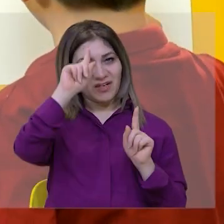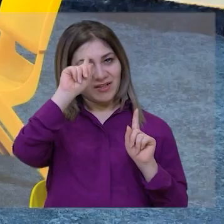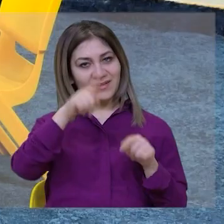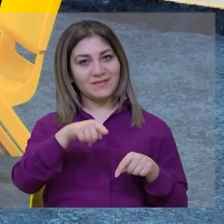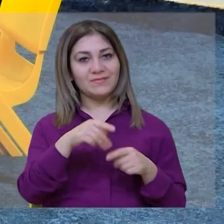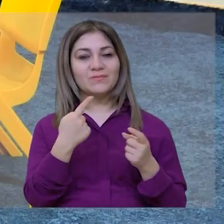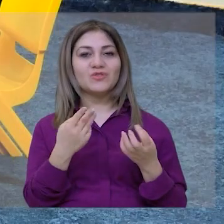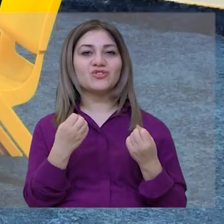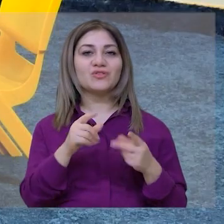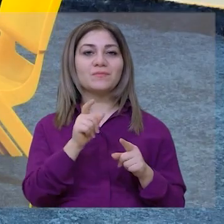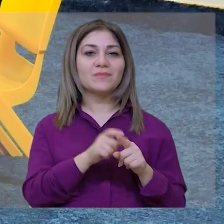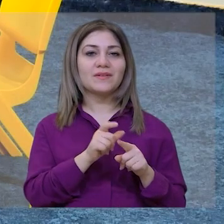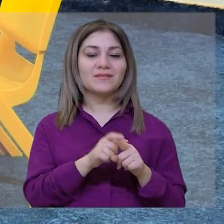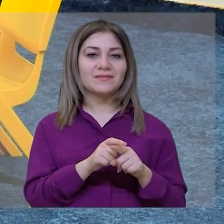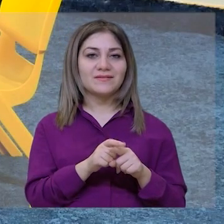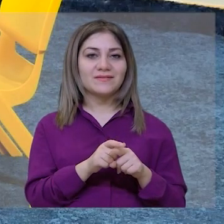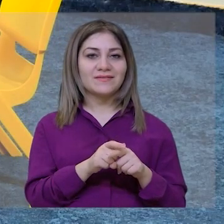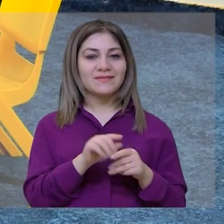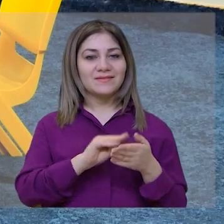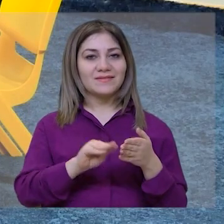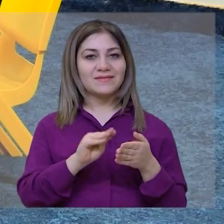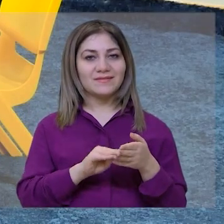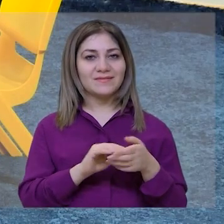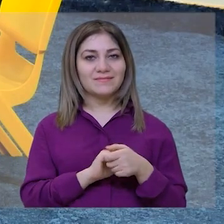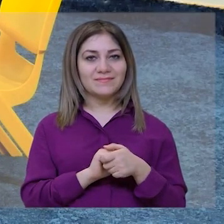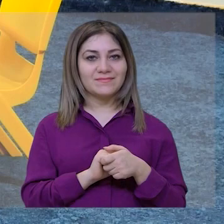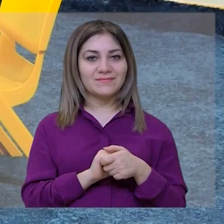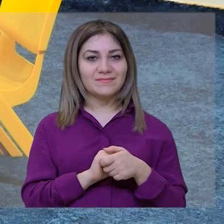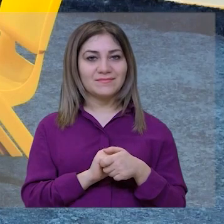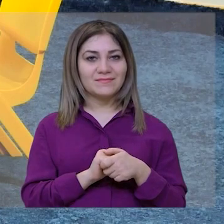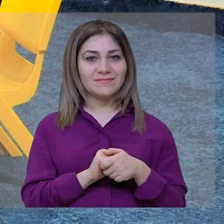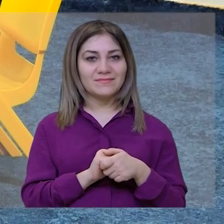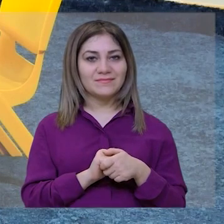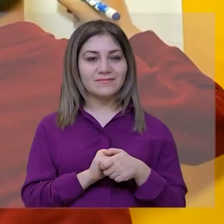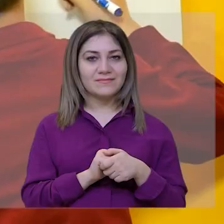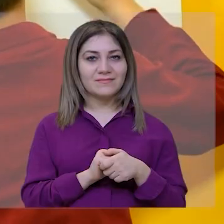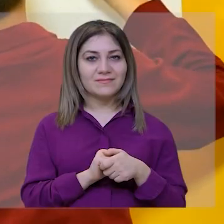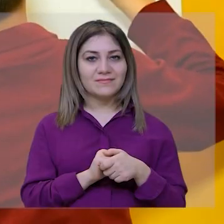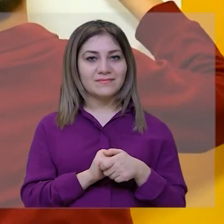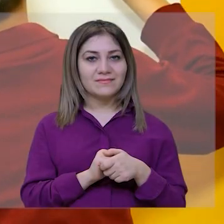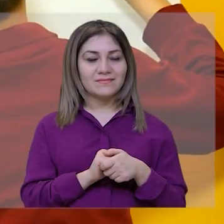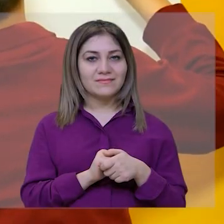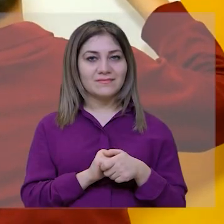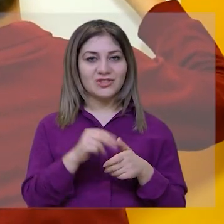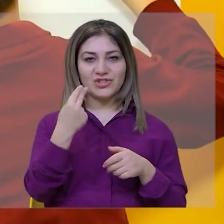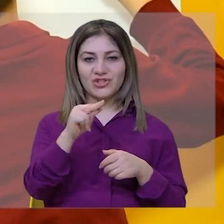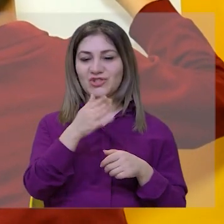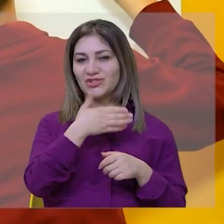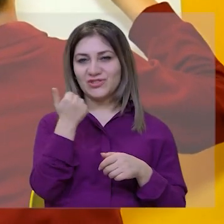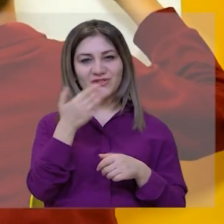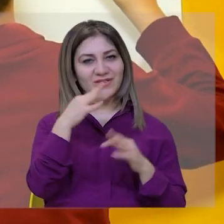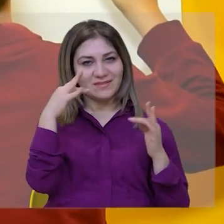կա ինչ որ մեկը ով ուզում է նոր բառ գալ։ Դե ուրեմն գրի Մարկ։ Ջայլը։ Ջը, կա երեխաներ ջան։